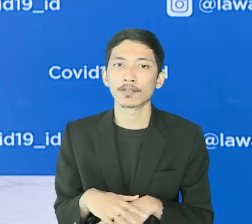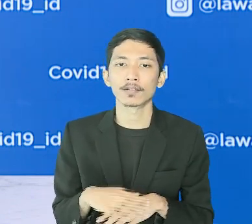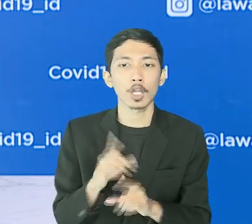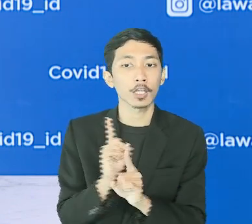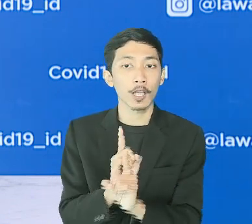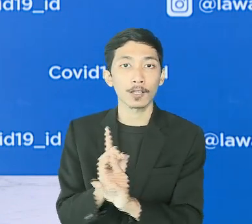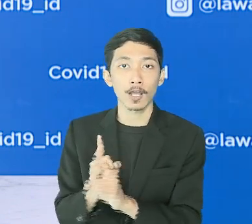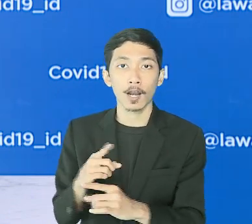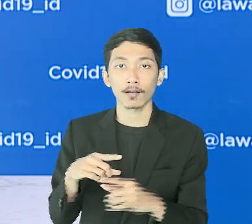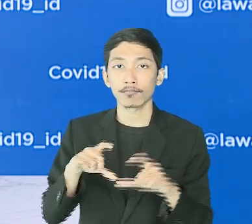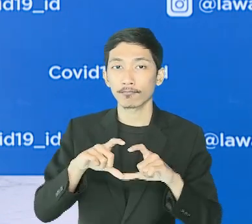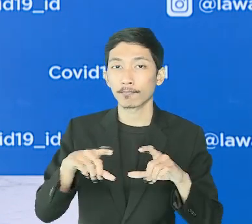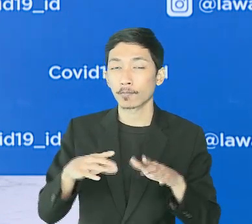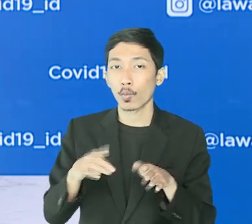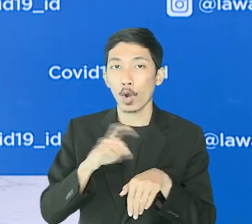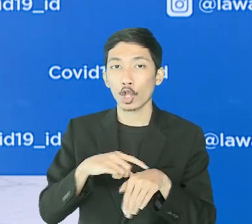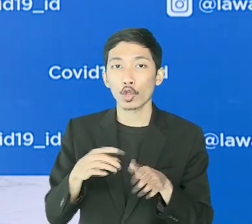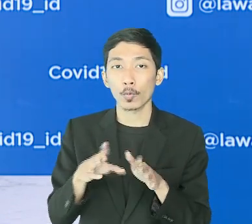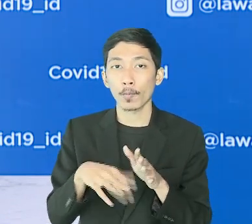terakhir, terdapat